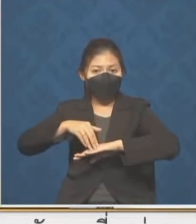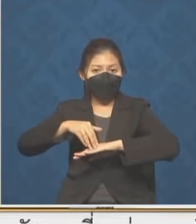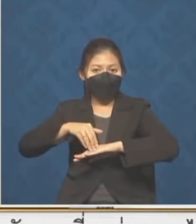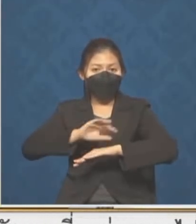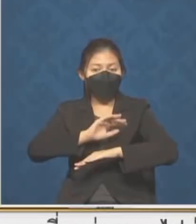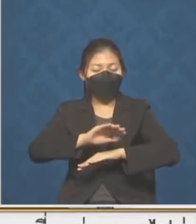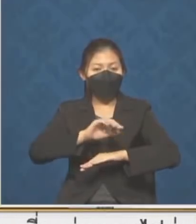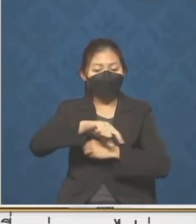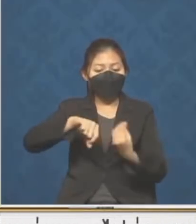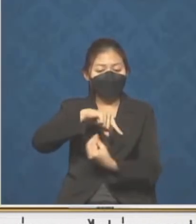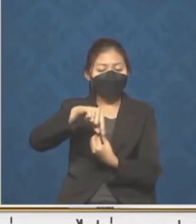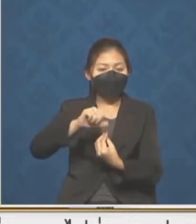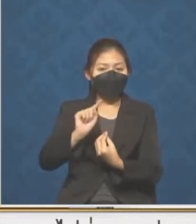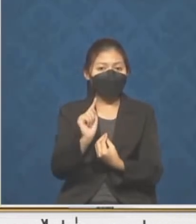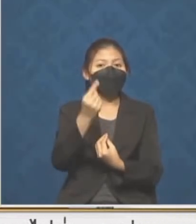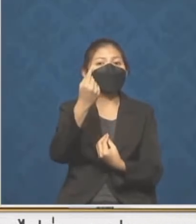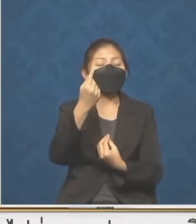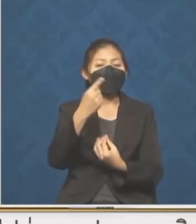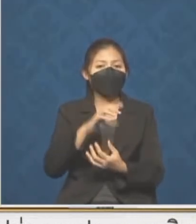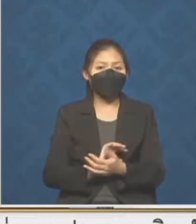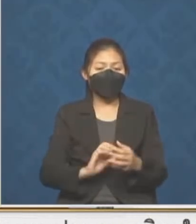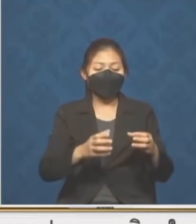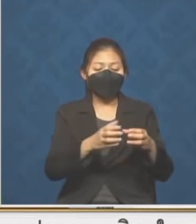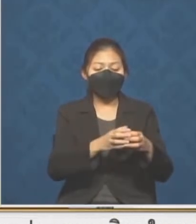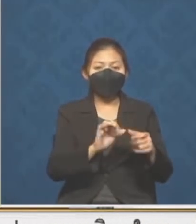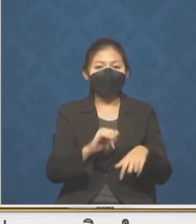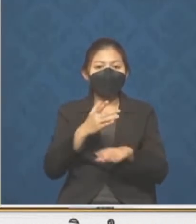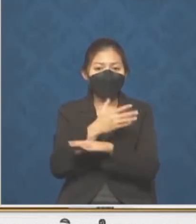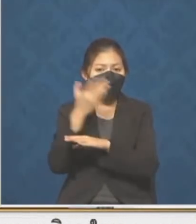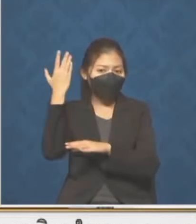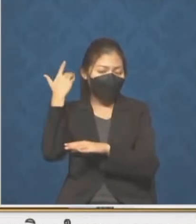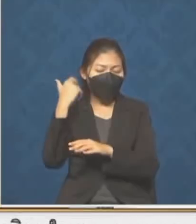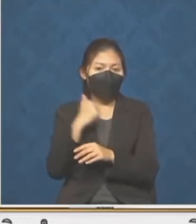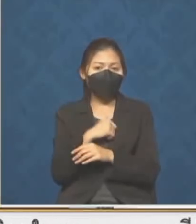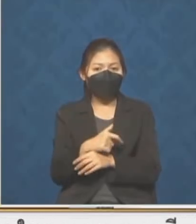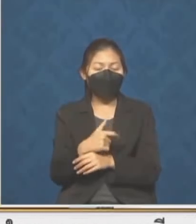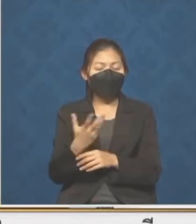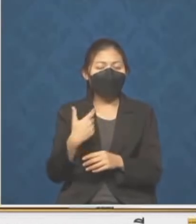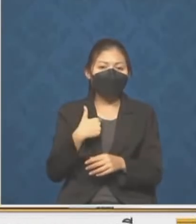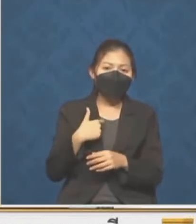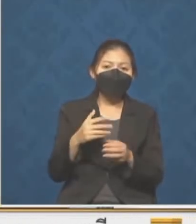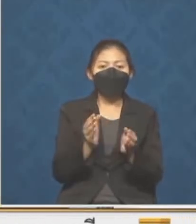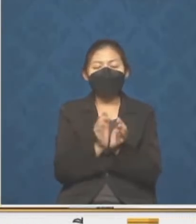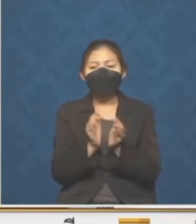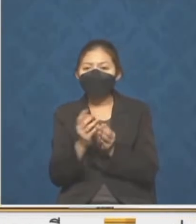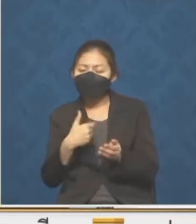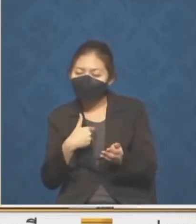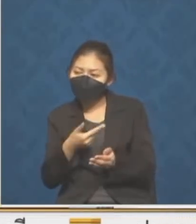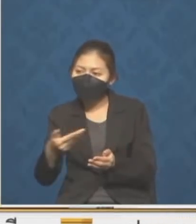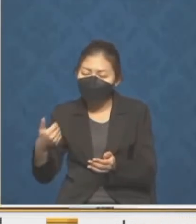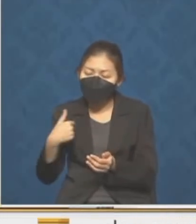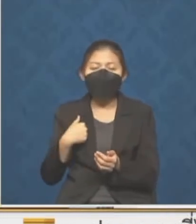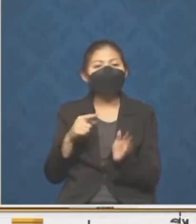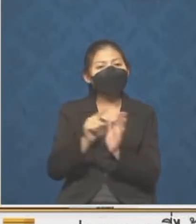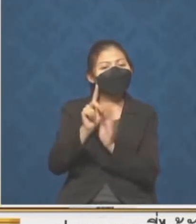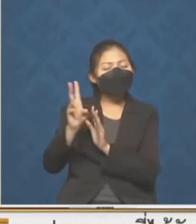ออก ใช่ พักก็ไม่ขับเออนะ คือพักที่เขาไปอยู่เนี่ยเป็นพักของนักธุรกิจพี่น้